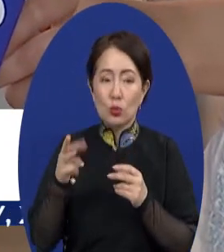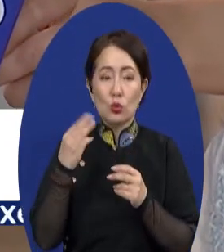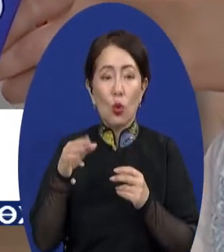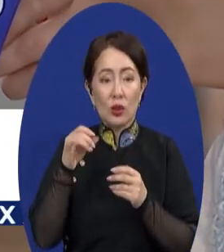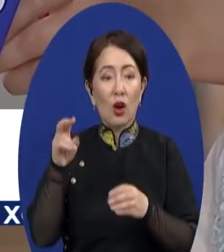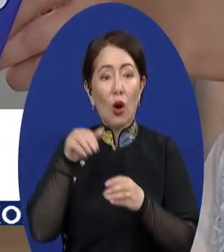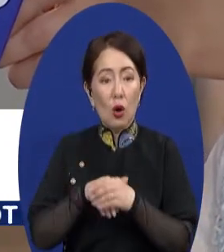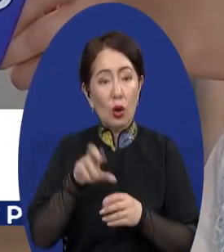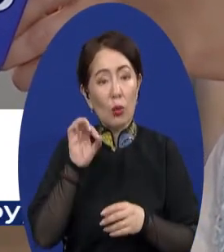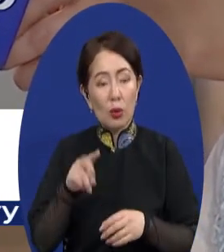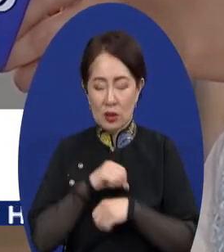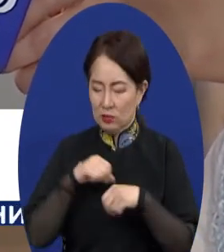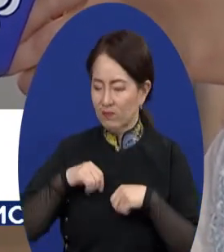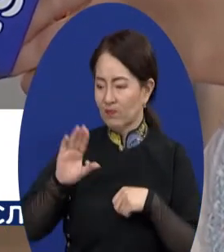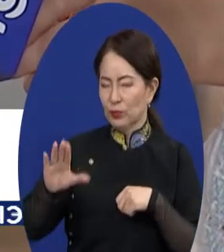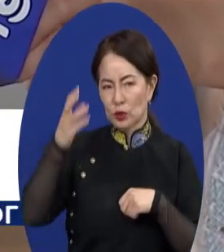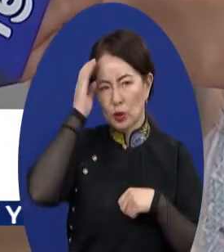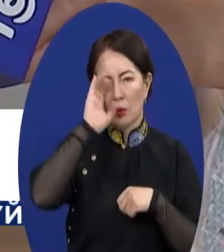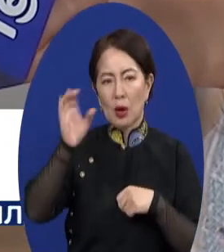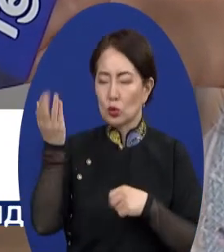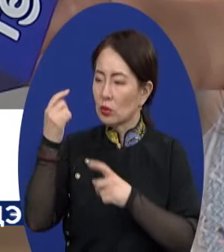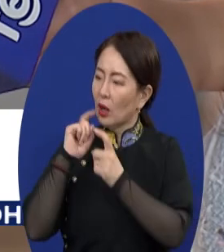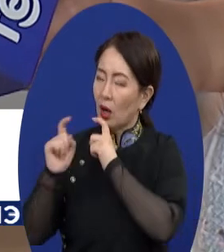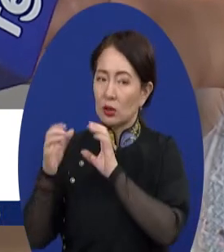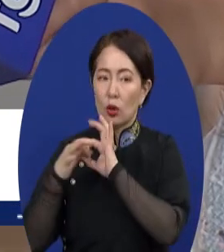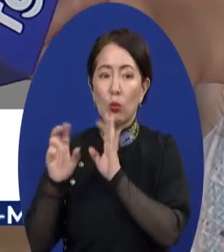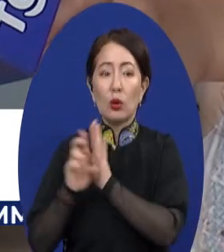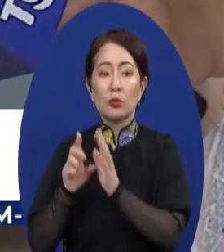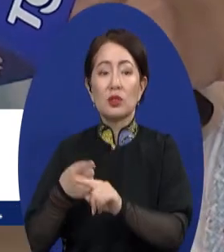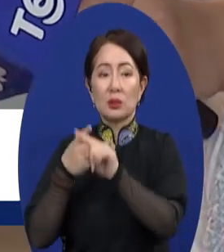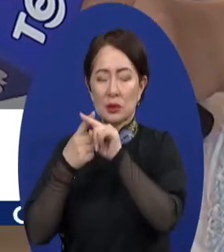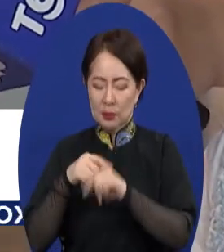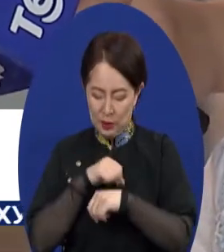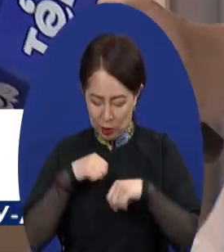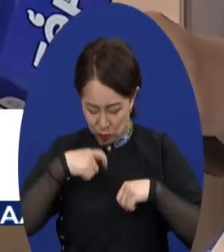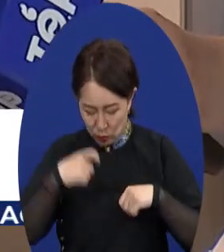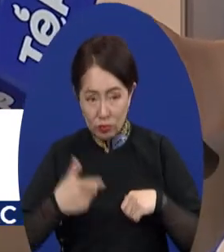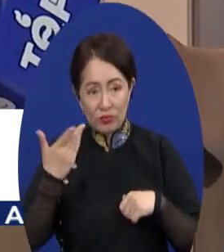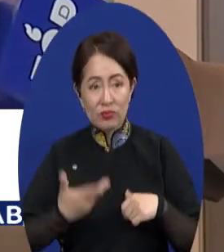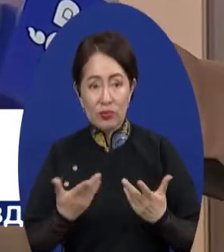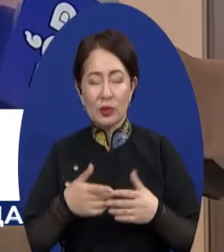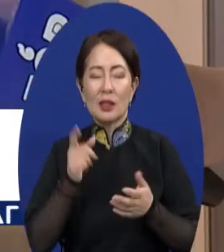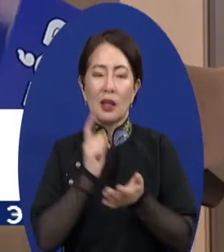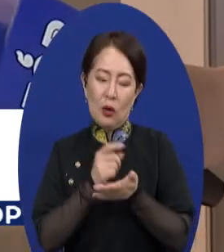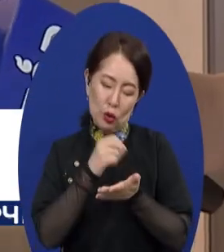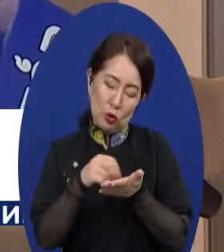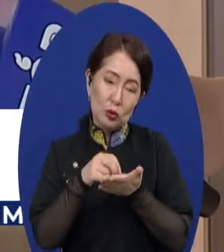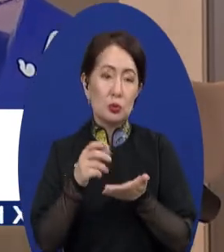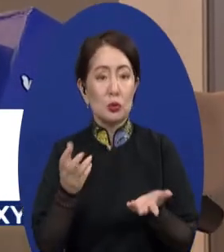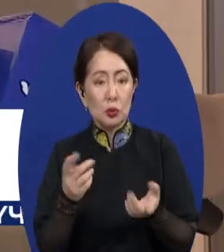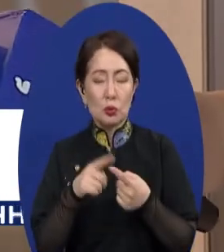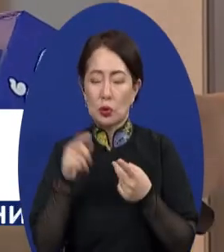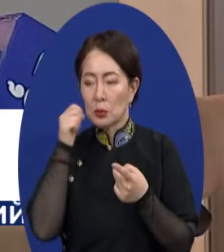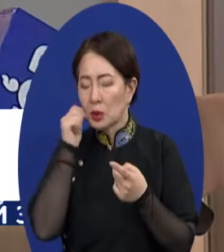гэхээр иргэдийн хувьд бол төрийн байгууллагатай шууд харьцах юм боломж үүсэн. Тэгэхээр иргэний хувьд бол заавал одоо өргөдөл бичдэг те эсвэл